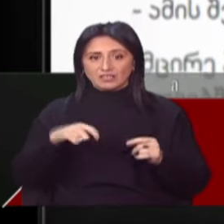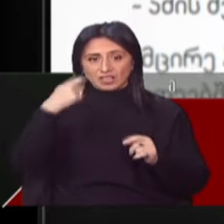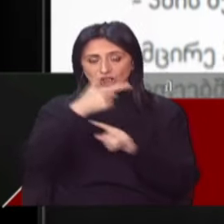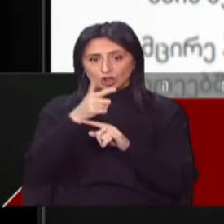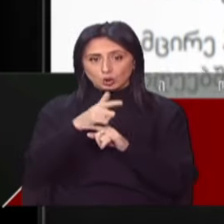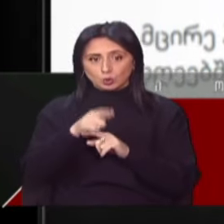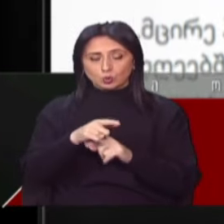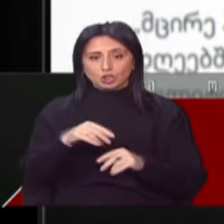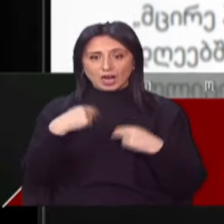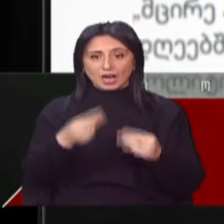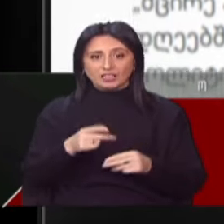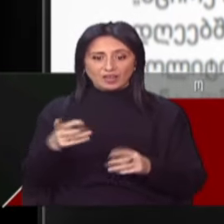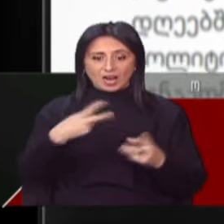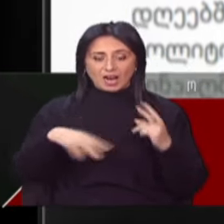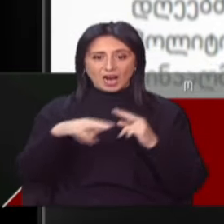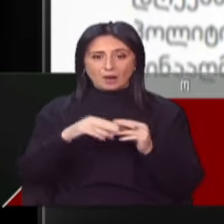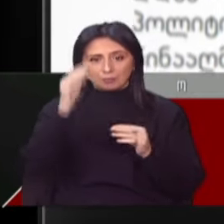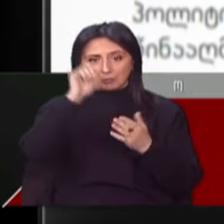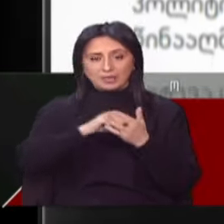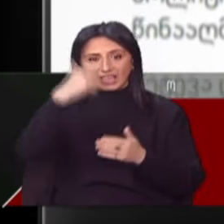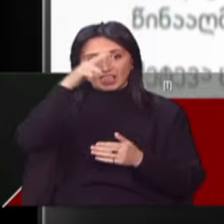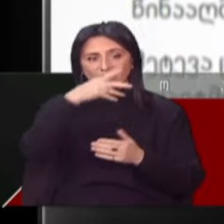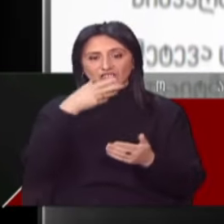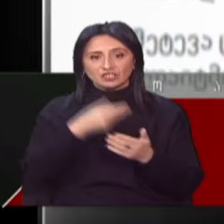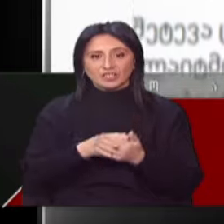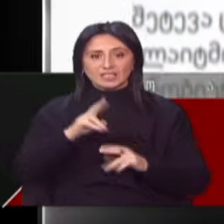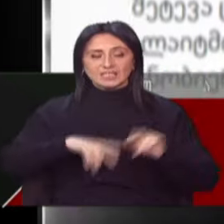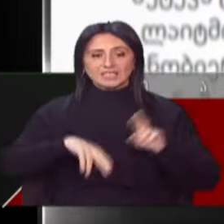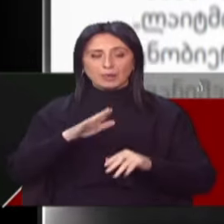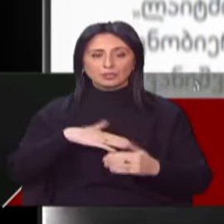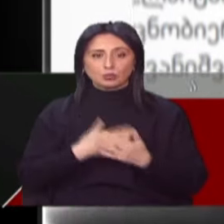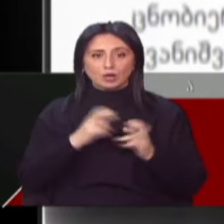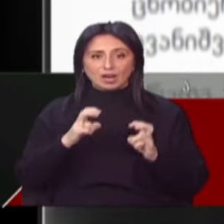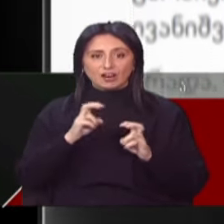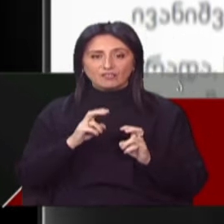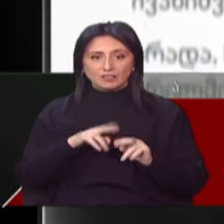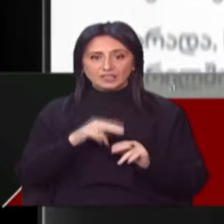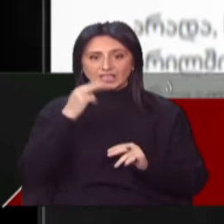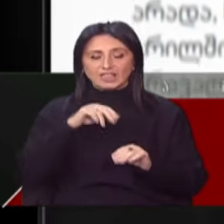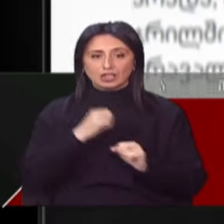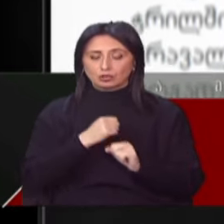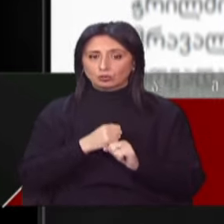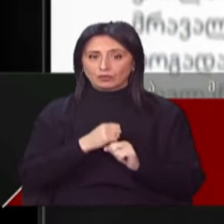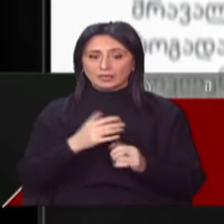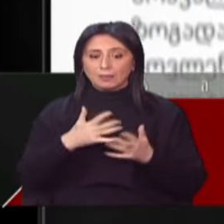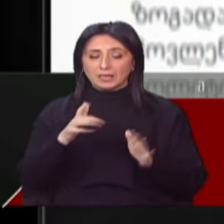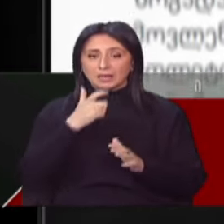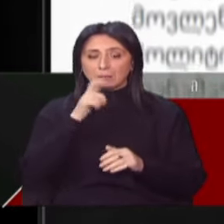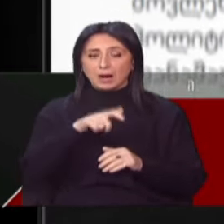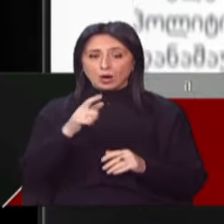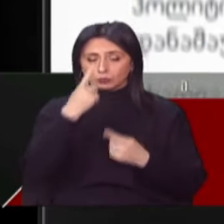სიუჟეტს ფონად გასდევს ერთიანი ლაიტმოტივი ივანიშვილი თავისი სამშენებლო აქტივებით ჩადის დანაშაულს. Რითიც